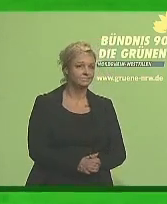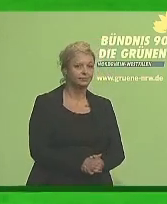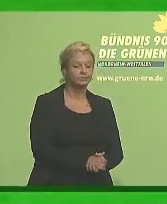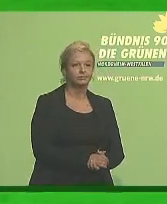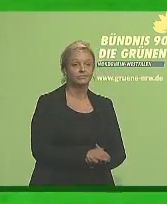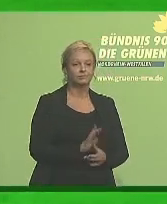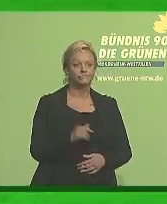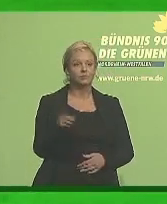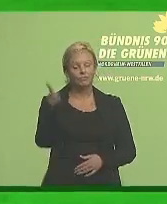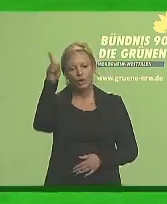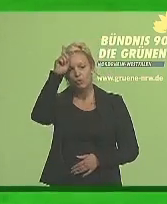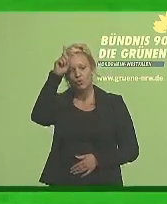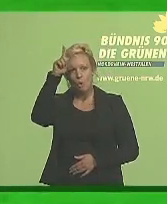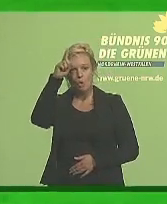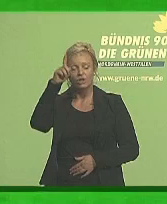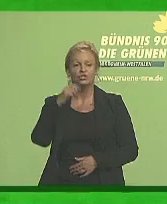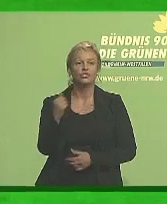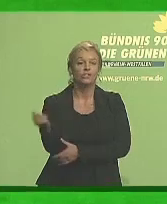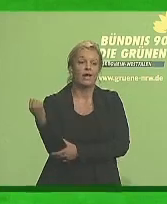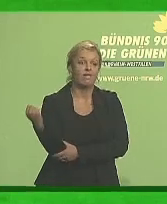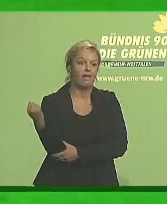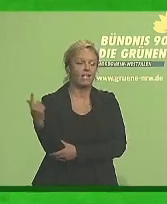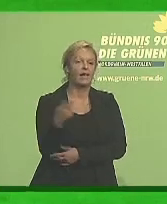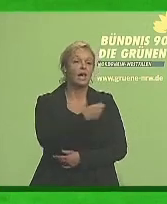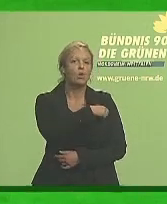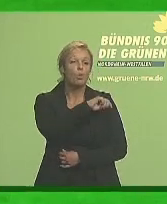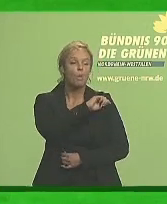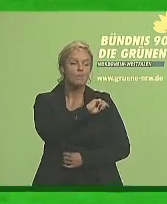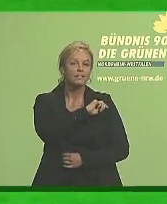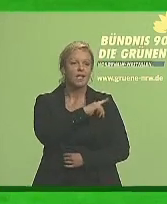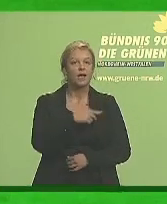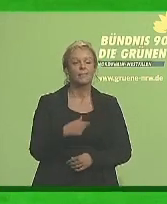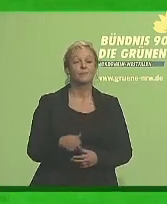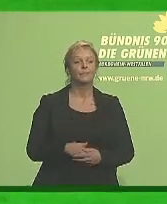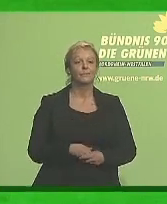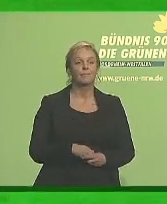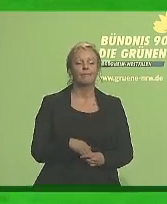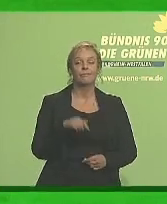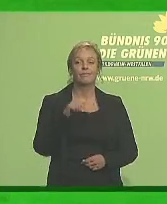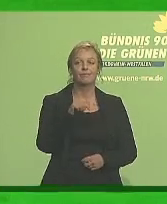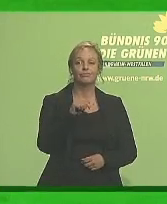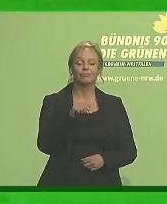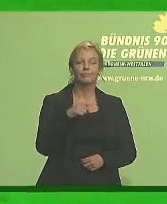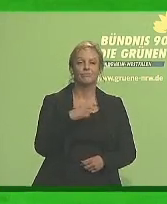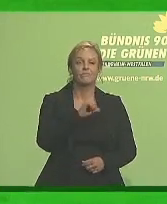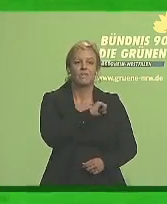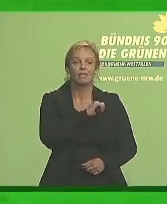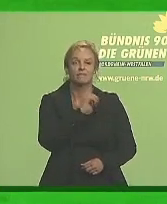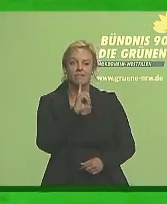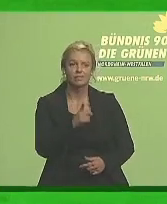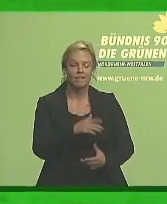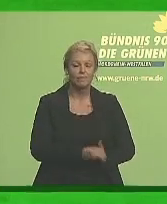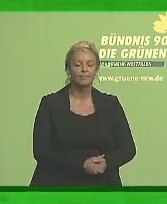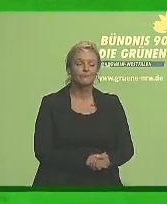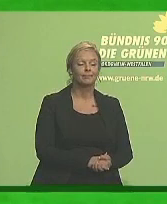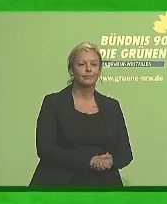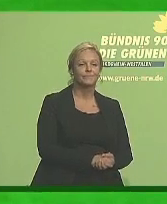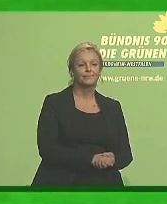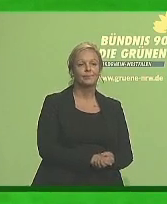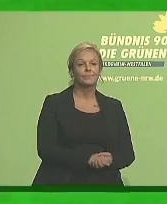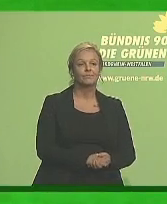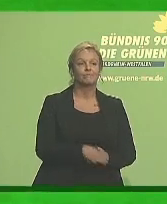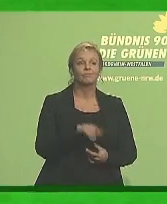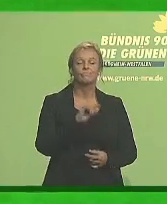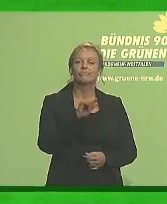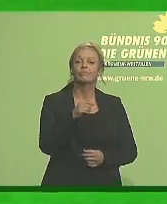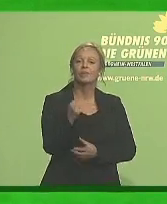deutschen Energiekommissars in der Europäischen Union, Günther Oettingers, wirklich ziemlich interessant. Wenn der über